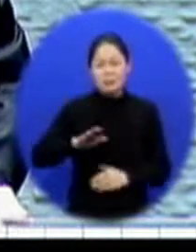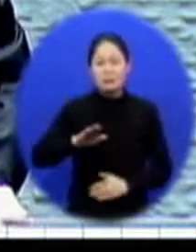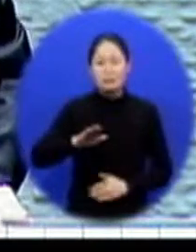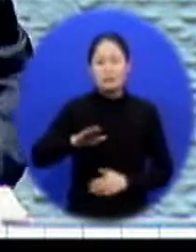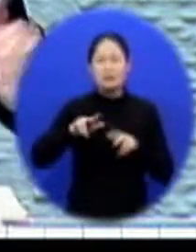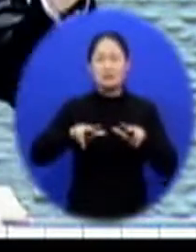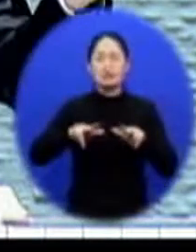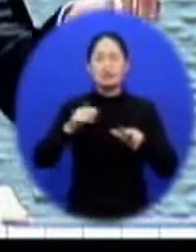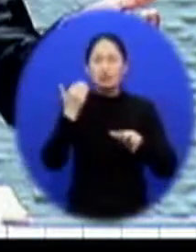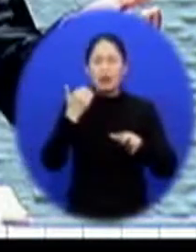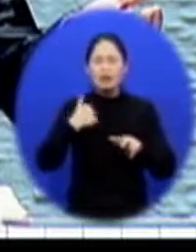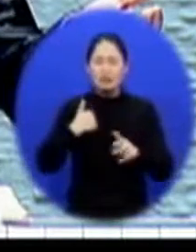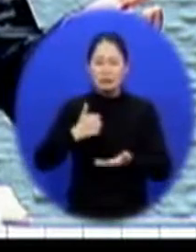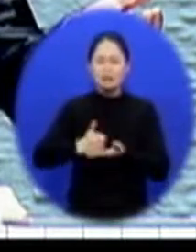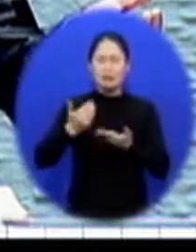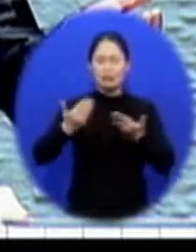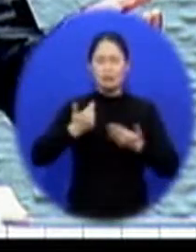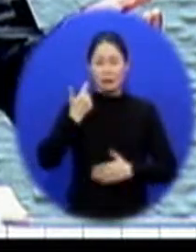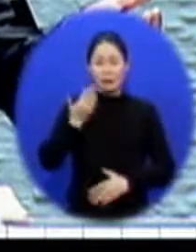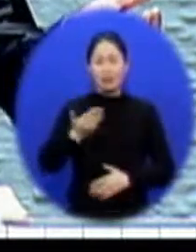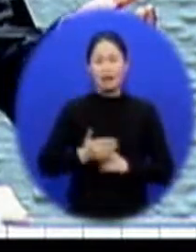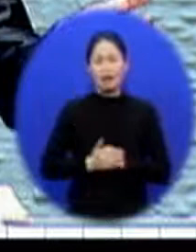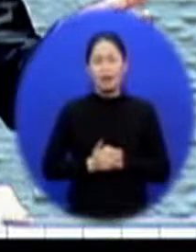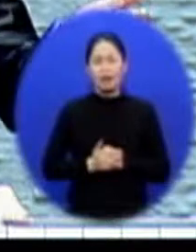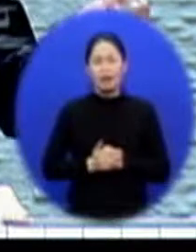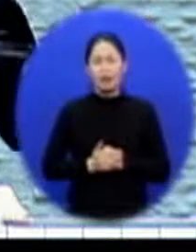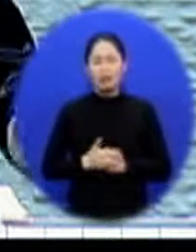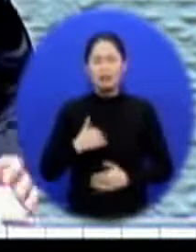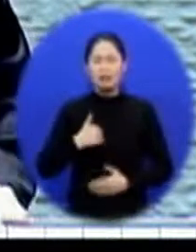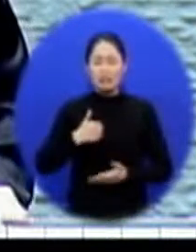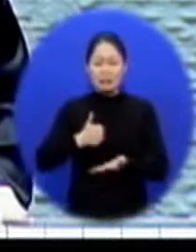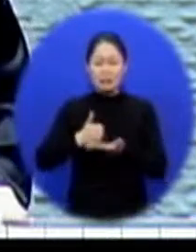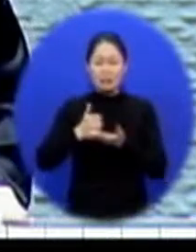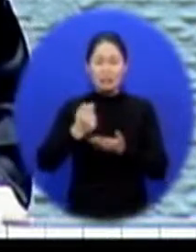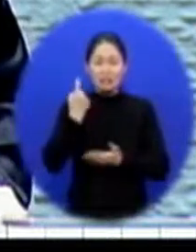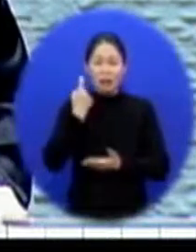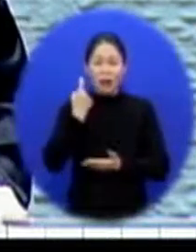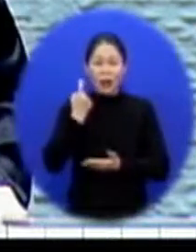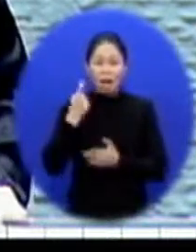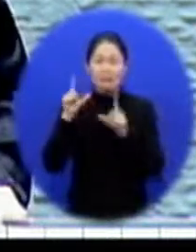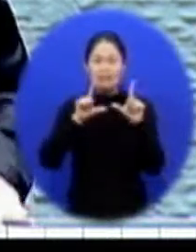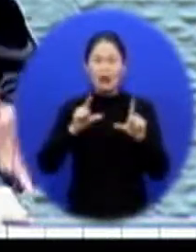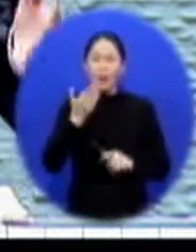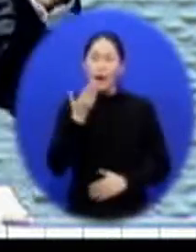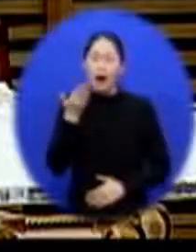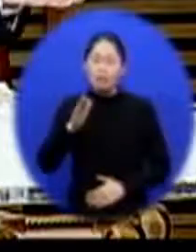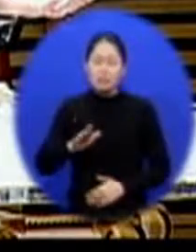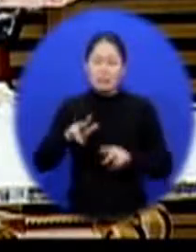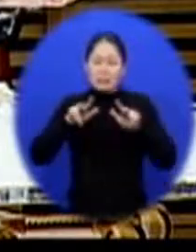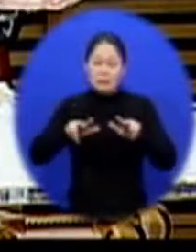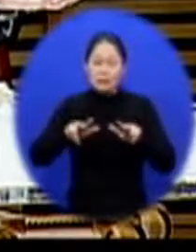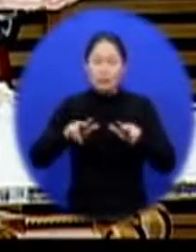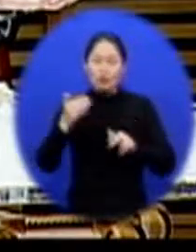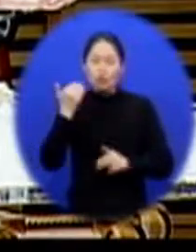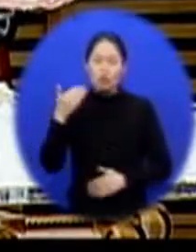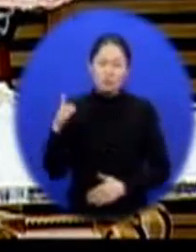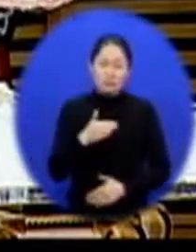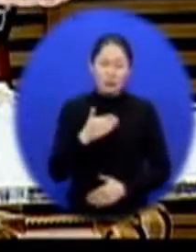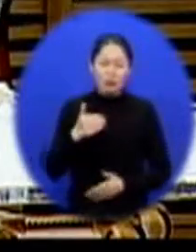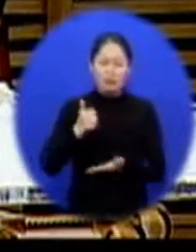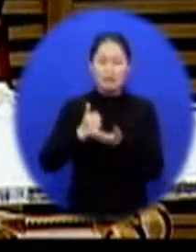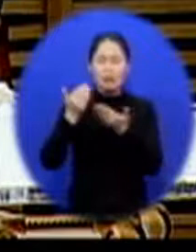누가 저를 칭찬 해 줘요 저는 칭찬 트로이아 사는데 이제는 누구로부터 진짜 늘 받아야